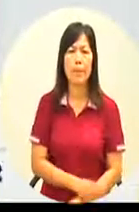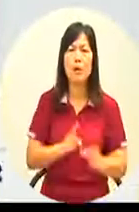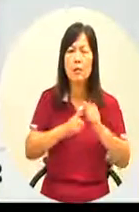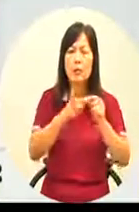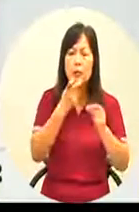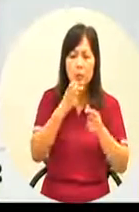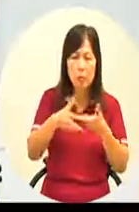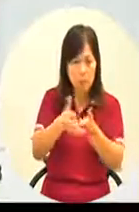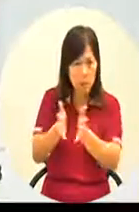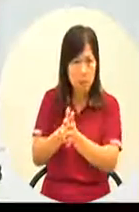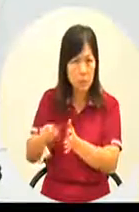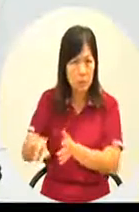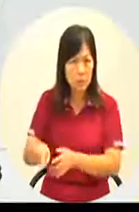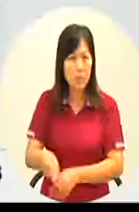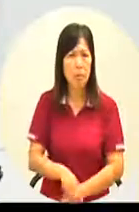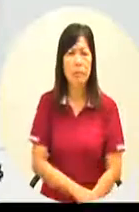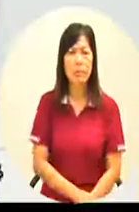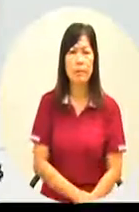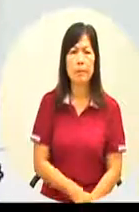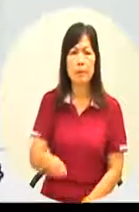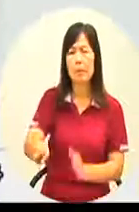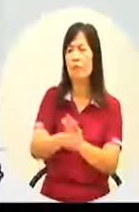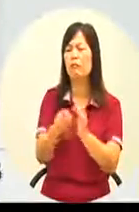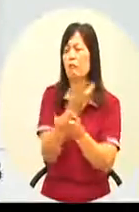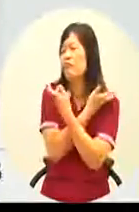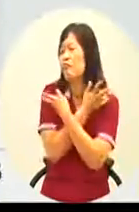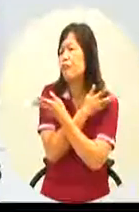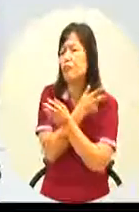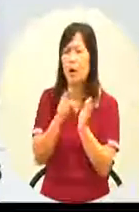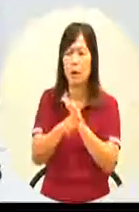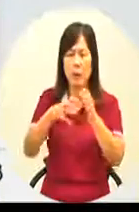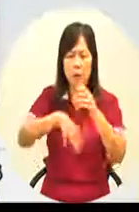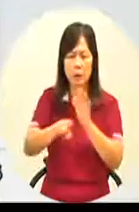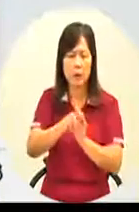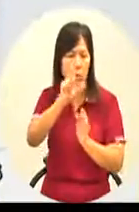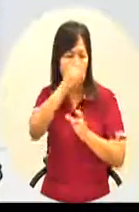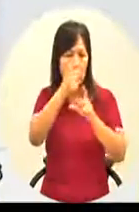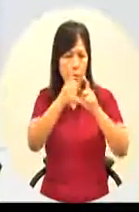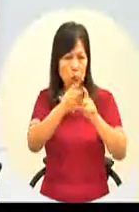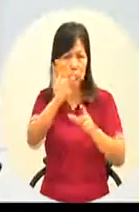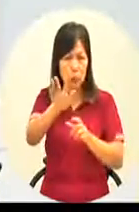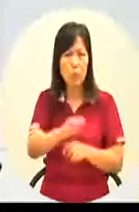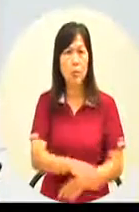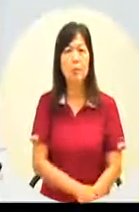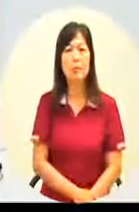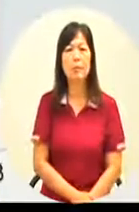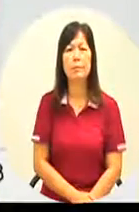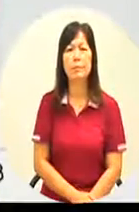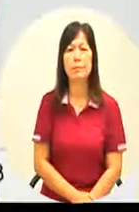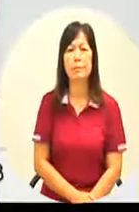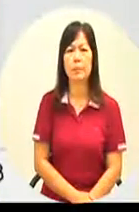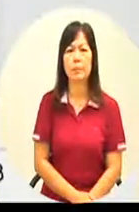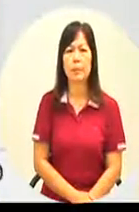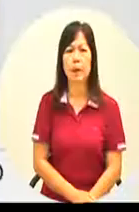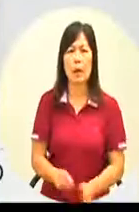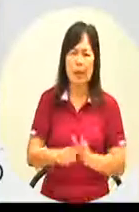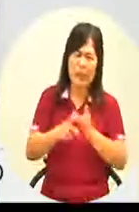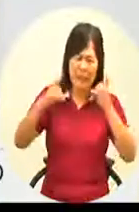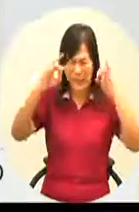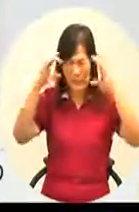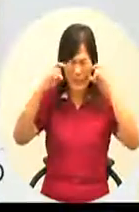位底下不咧插人，内面特区。内面特区呢，差咱